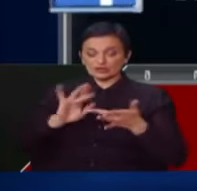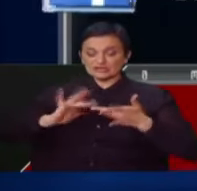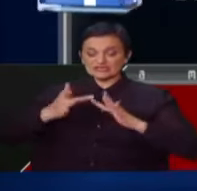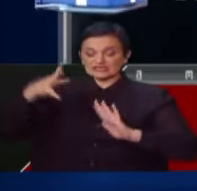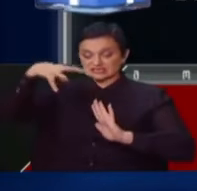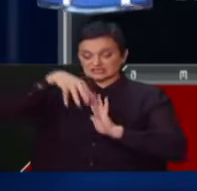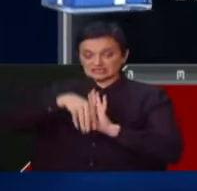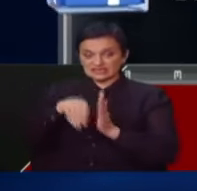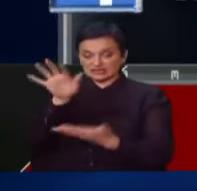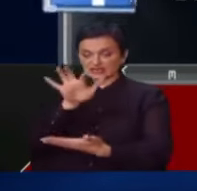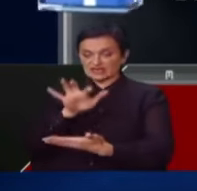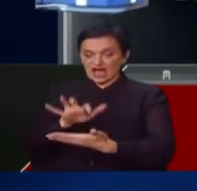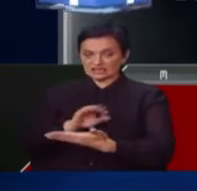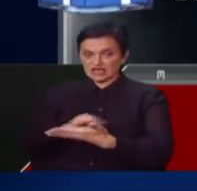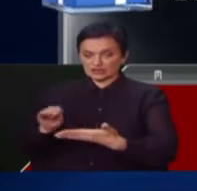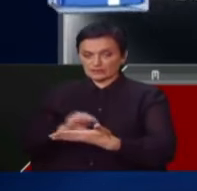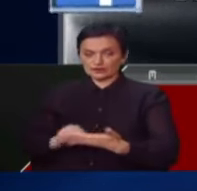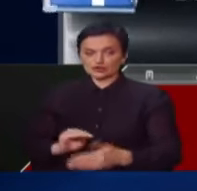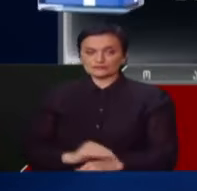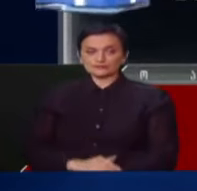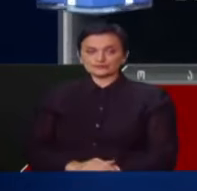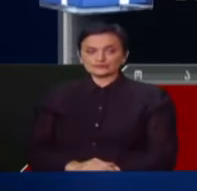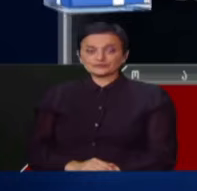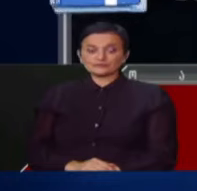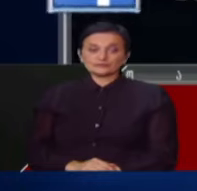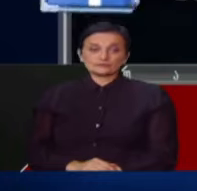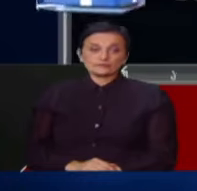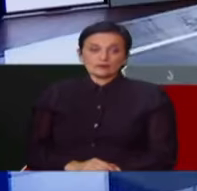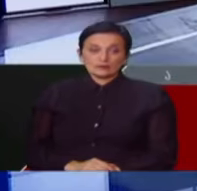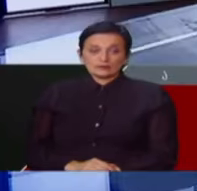ქსელში გავრცელებულ განცხადებაში.